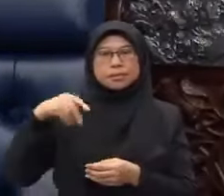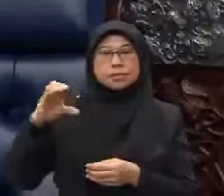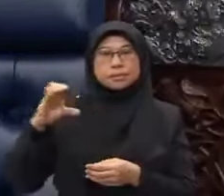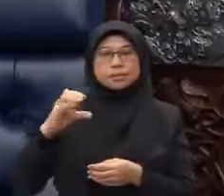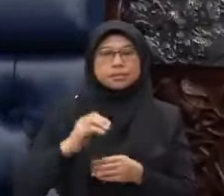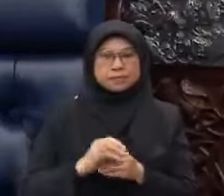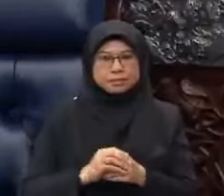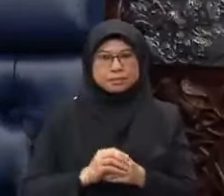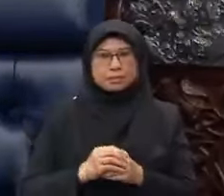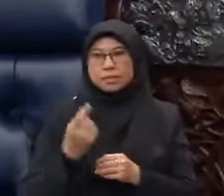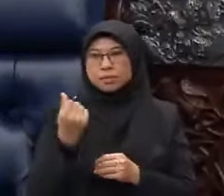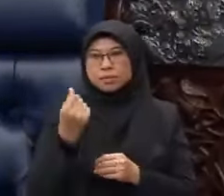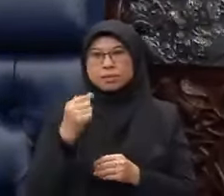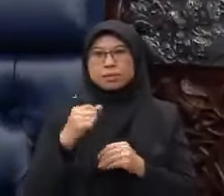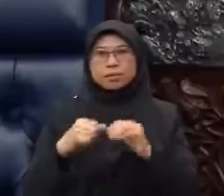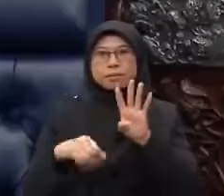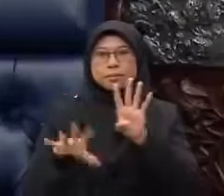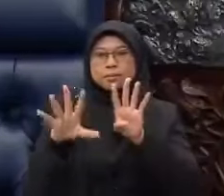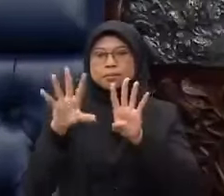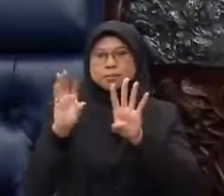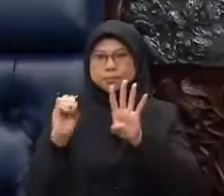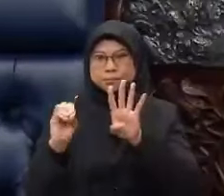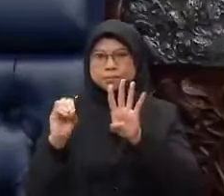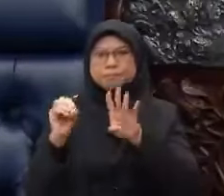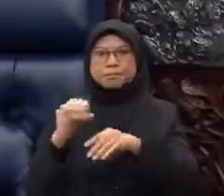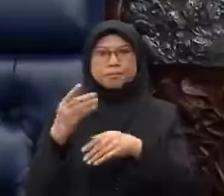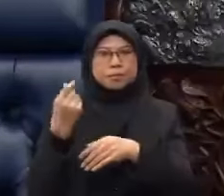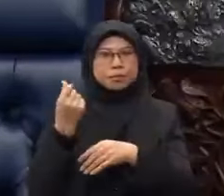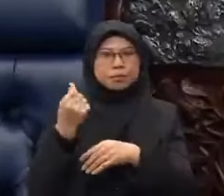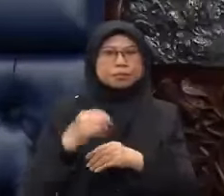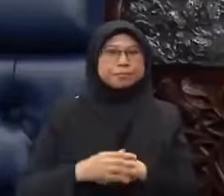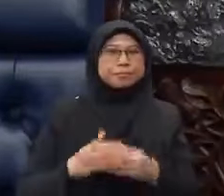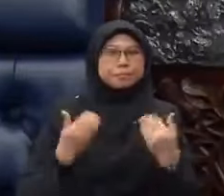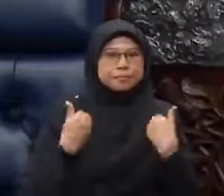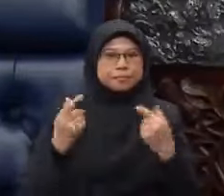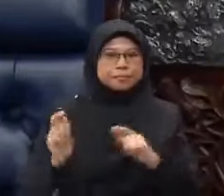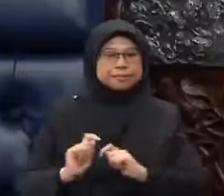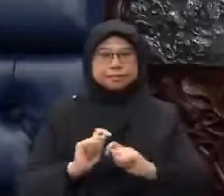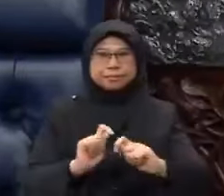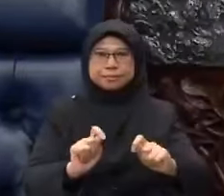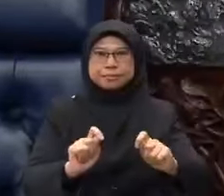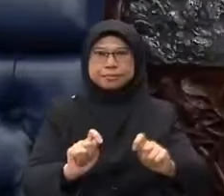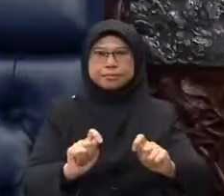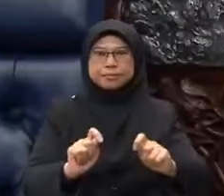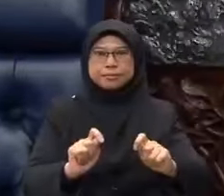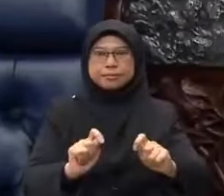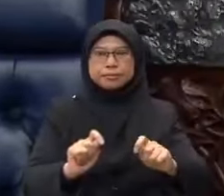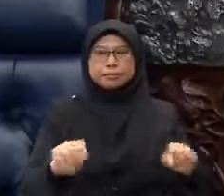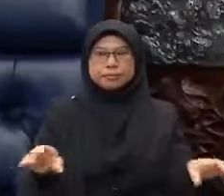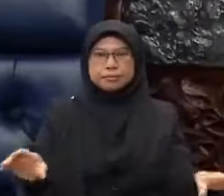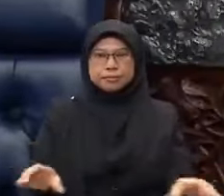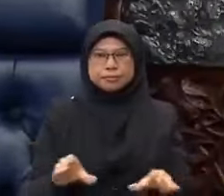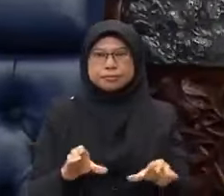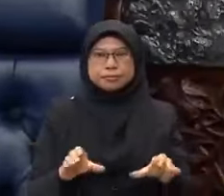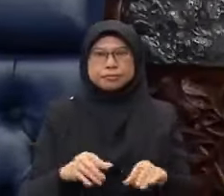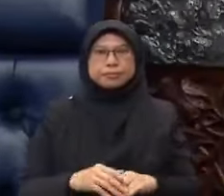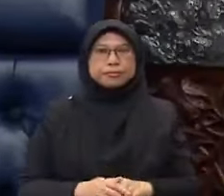menerima ringaysia 450 ada berapa tindakan telah diambil